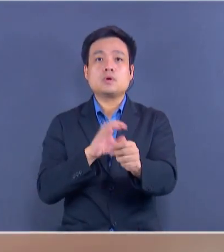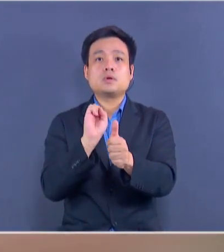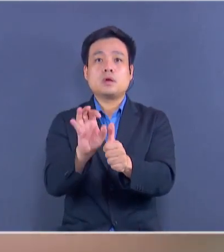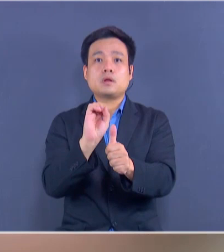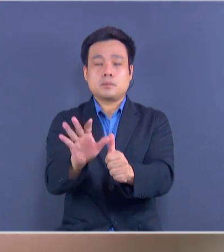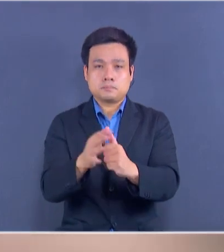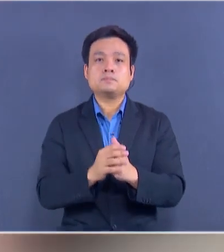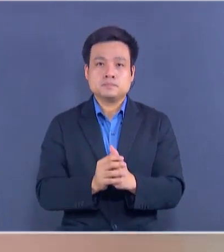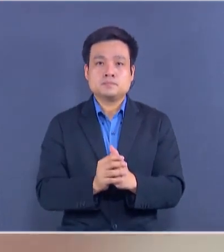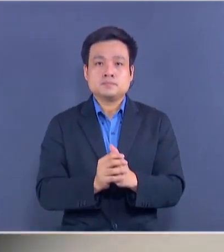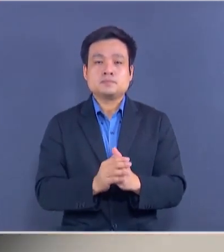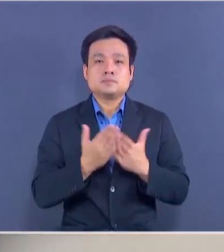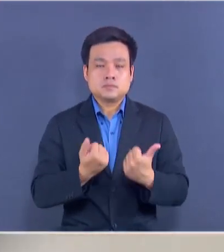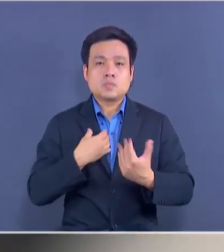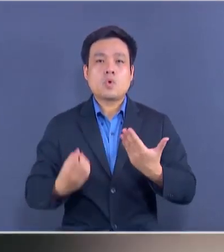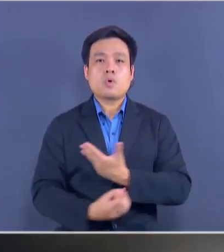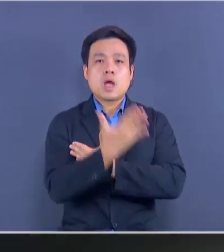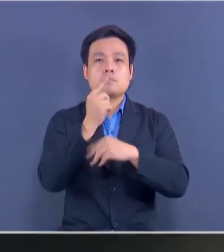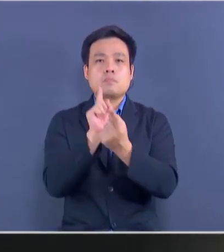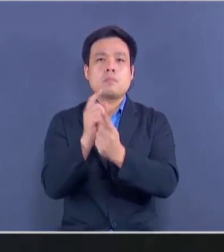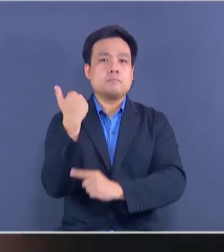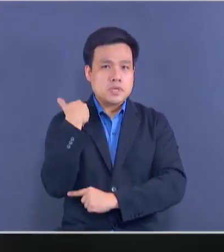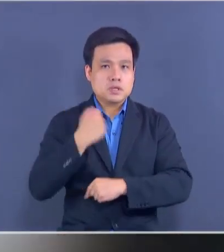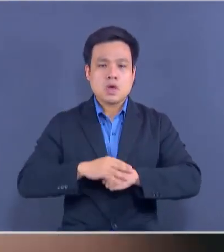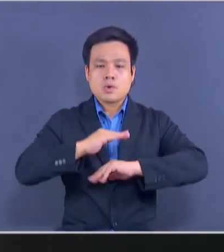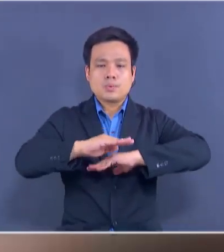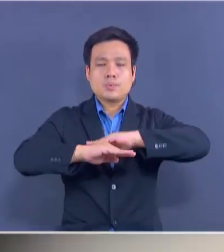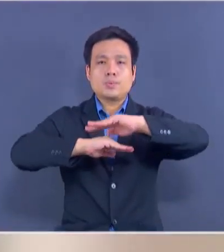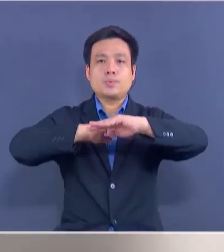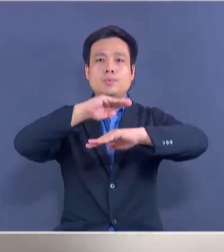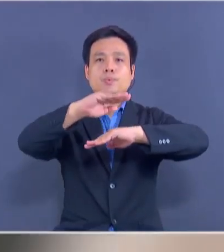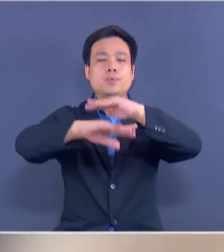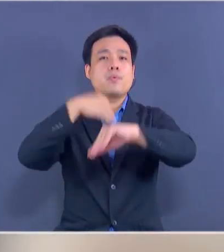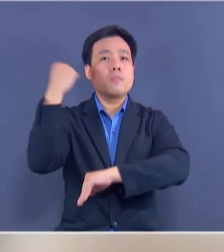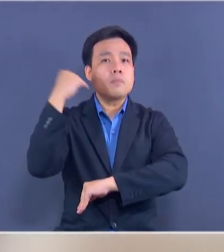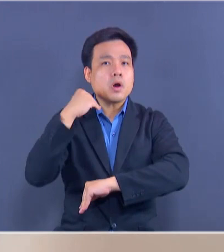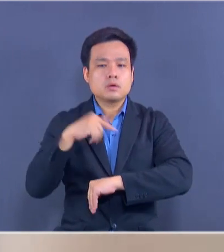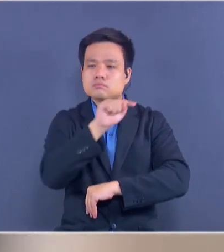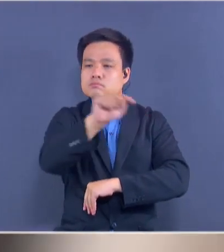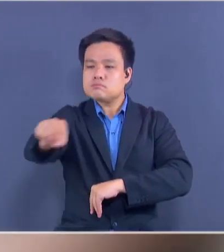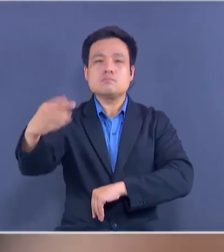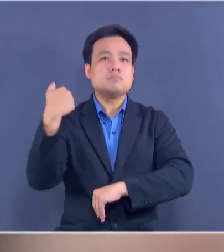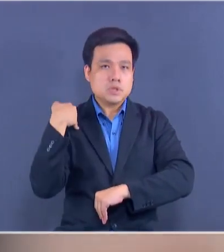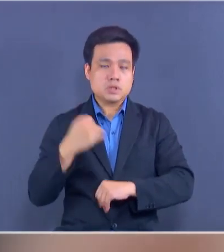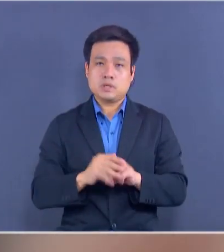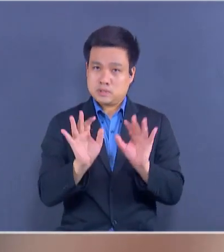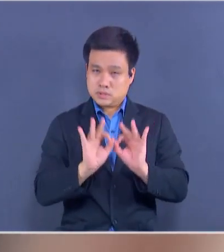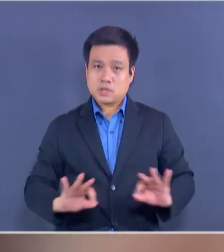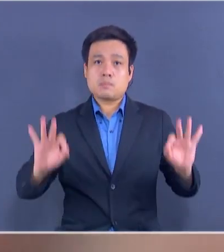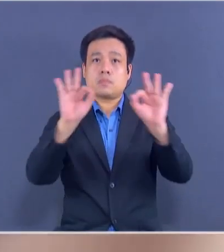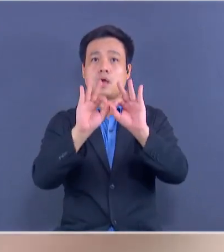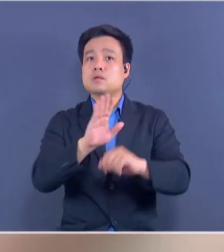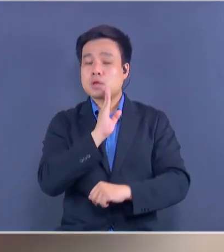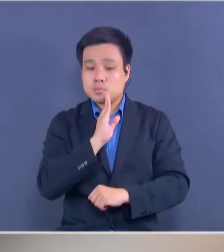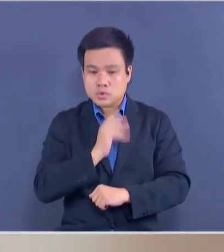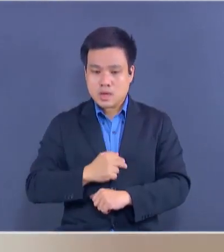เรามีสิทธิ์ที่จะเจอเหตุการณ์แบบนี้ได้บันไดเลื่อนมีทุกที่ค่ะแล้วเราก็ใช้บริการกันอยู่บ่อยๆอุบัติเหตุขณะใช้บันไดเลื่อนหรืออยู่ในเหตุ